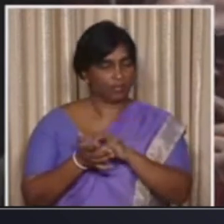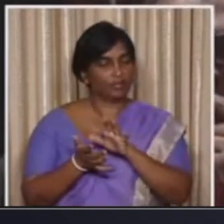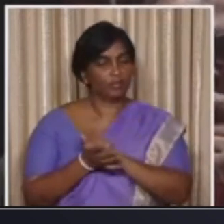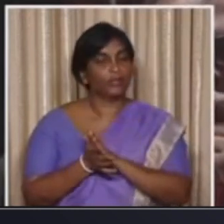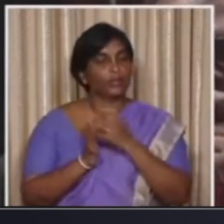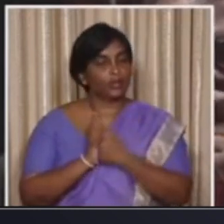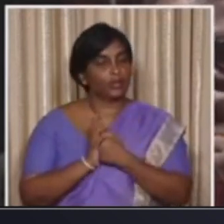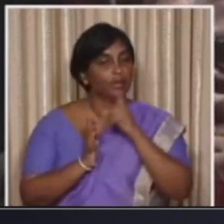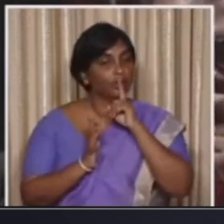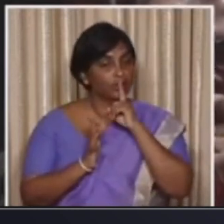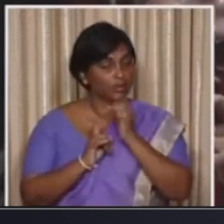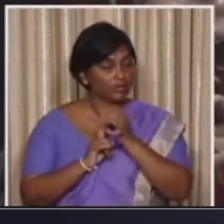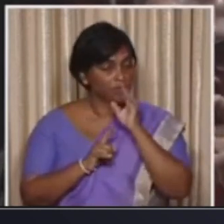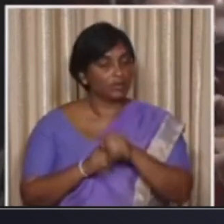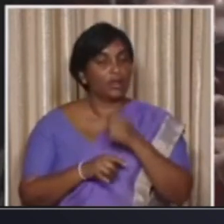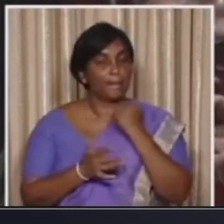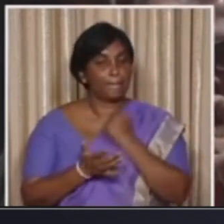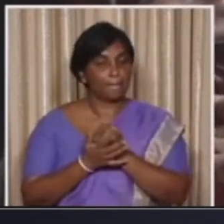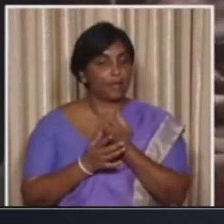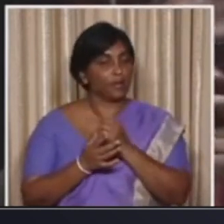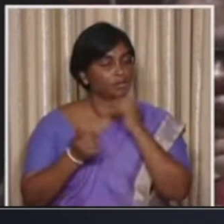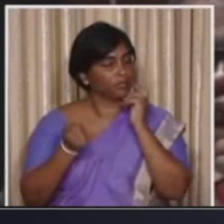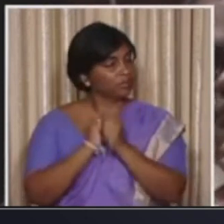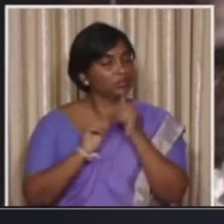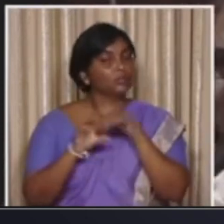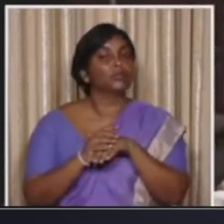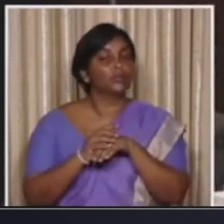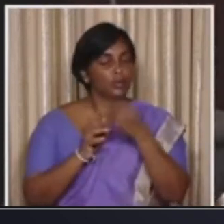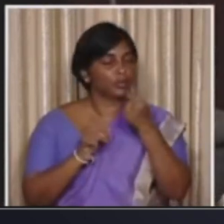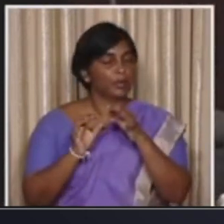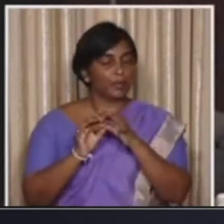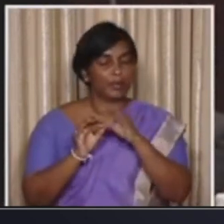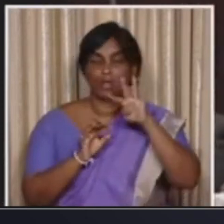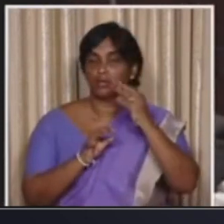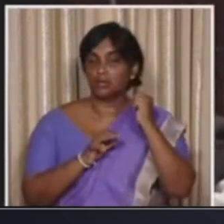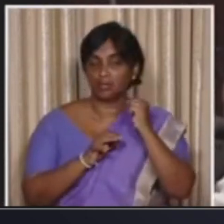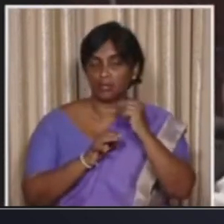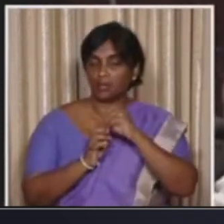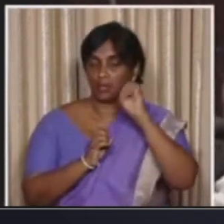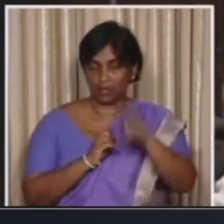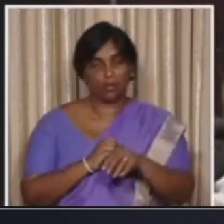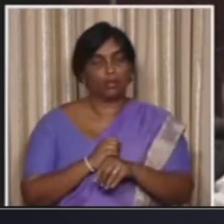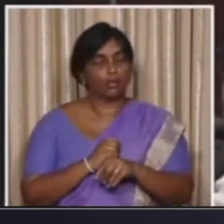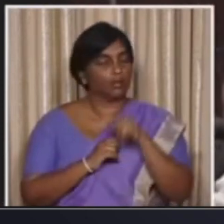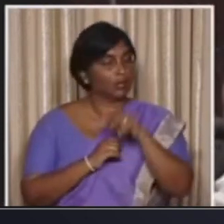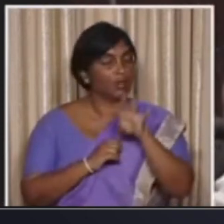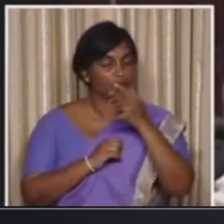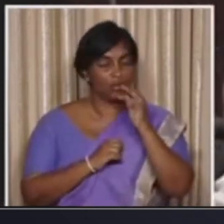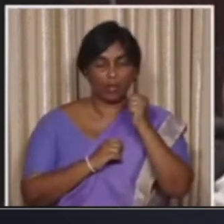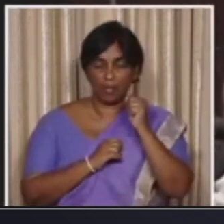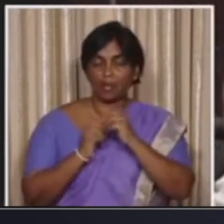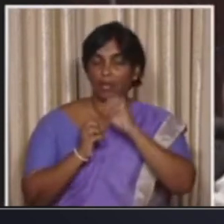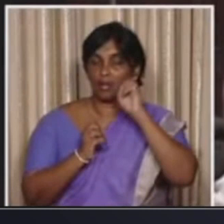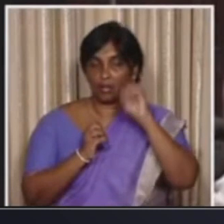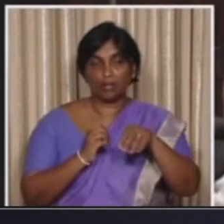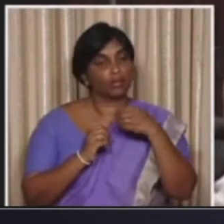ගරු සභාපතිතුමනි බැංකු ප්‍රාග්ධනීකරණය කරන්න රුපියල් බිලියන 450ක් දානවලු එතකොට 450ක්